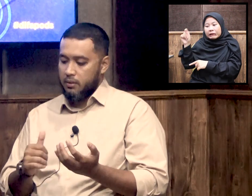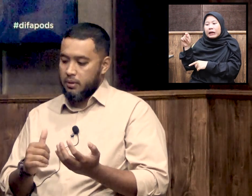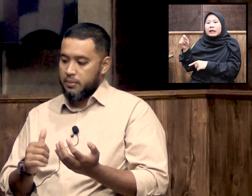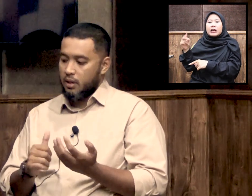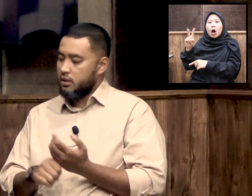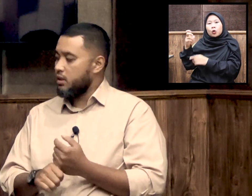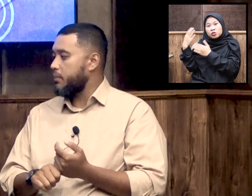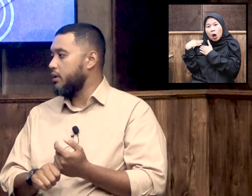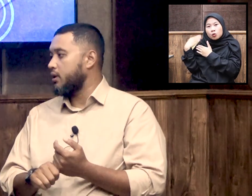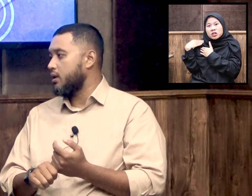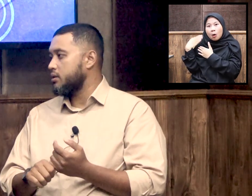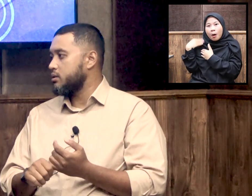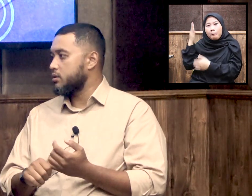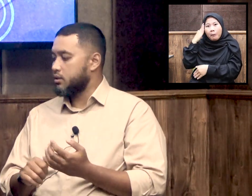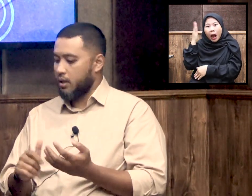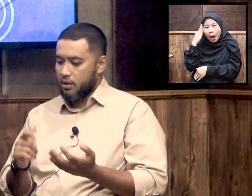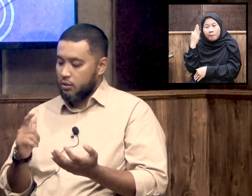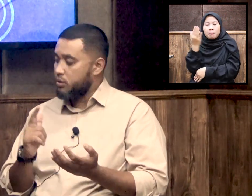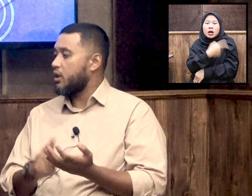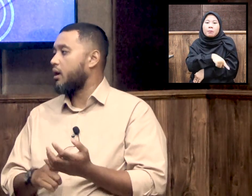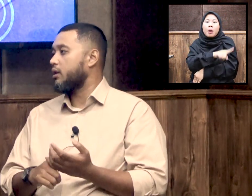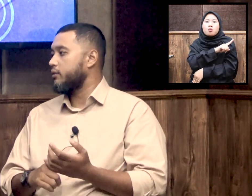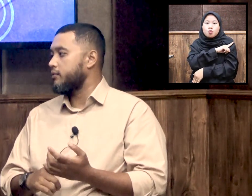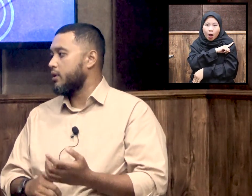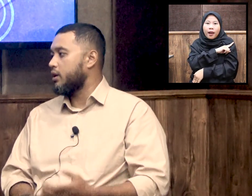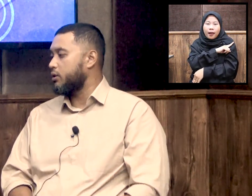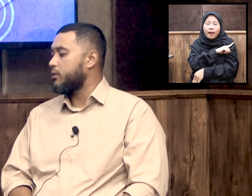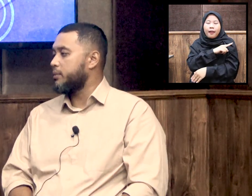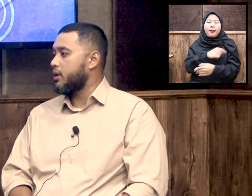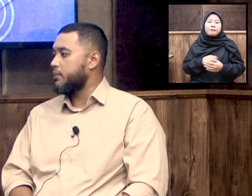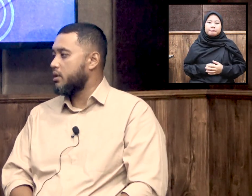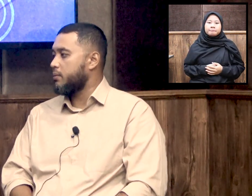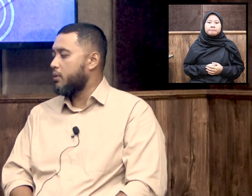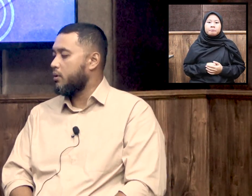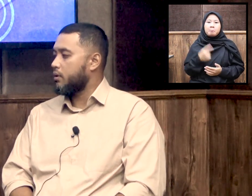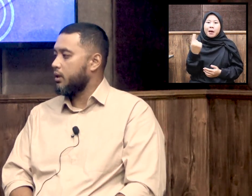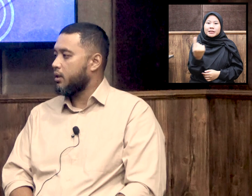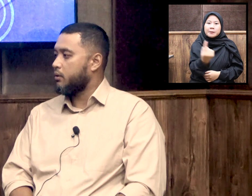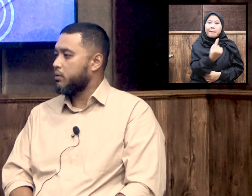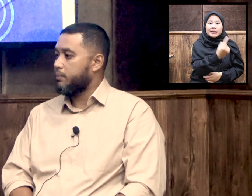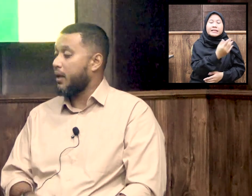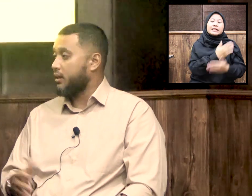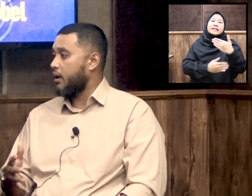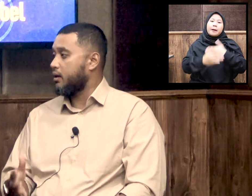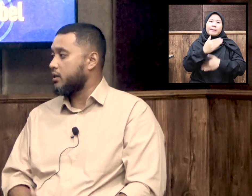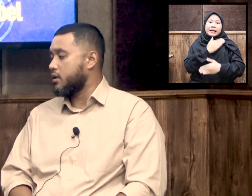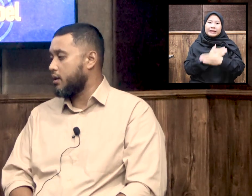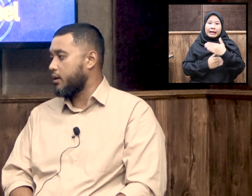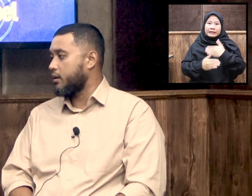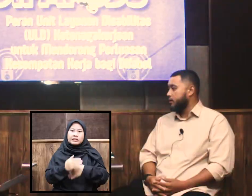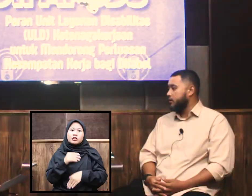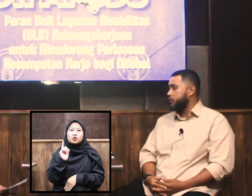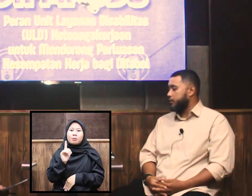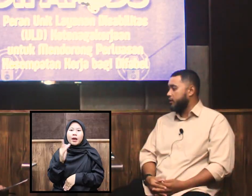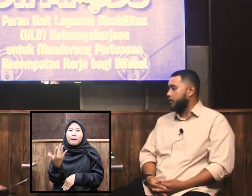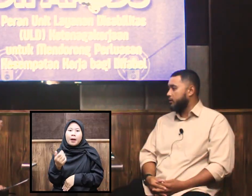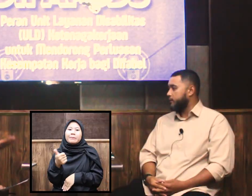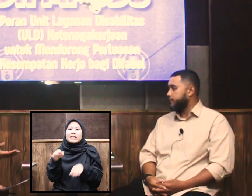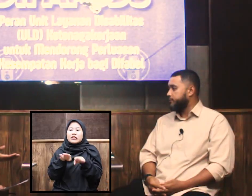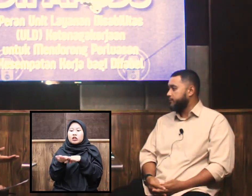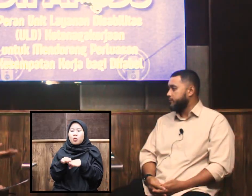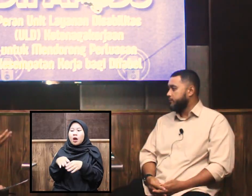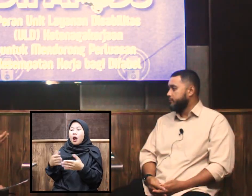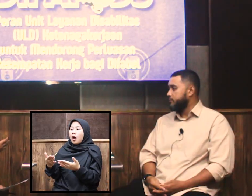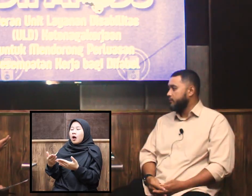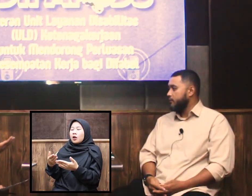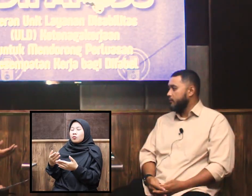dari teman-teman menyenang disabilitas dan industri kreatif ya itu yang menjadi pokok kita untuk pelatihan kerjanyaus ja ini